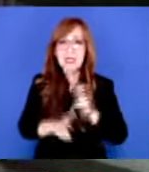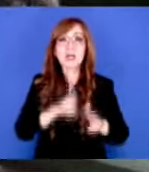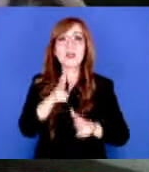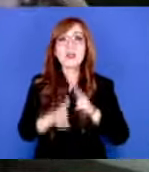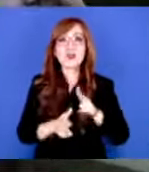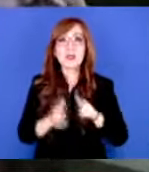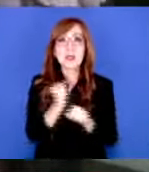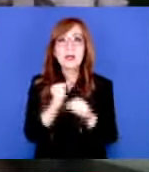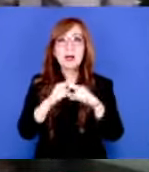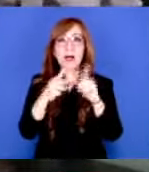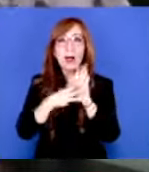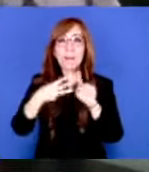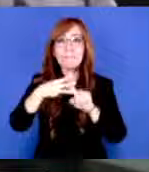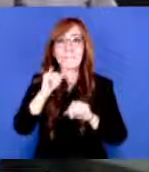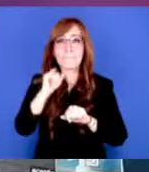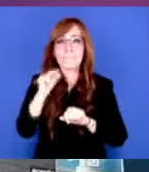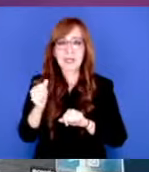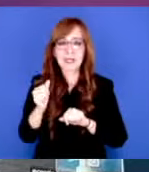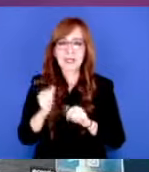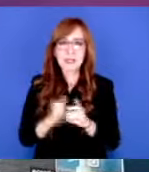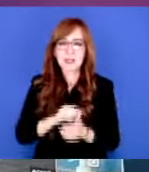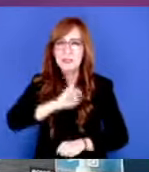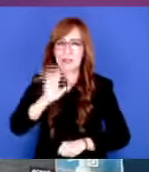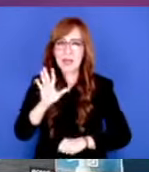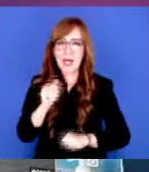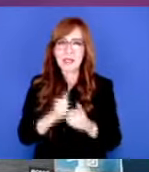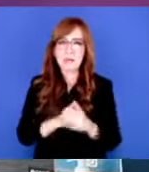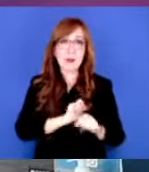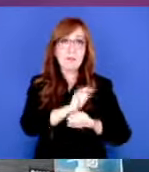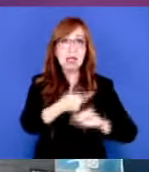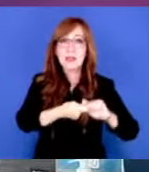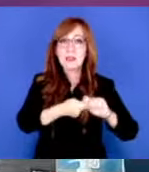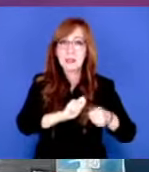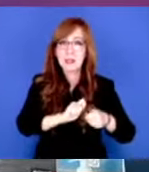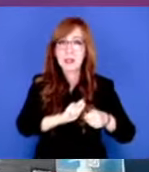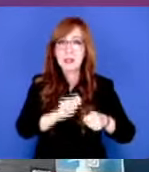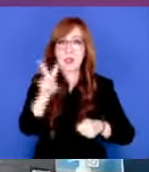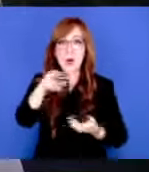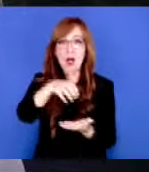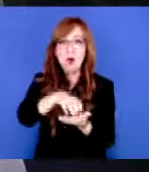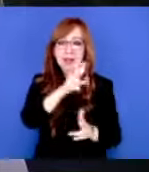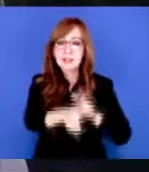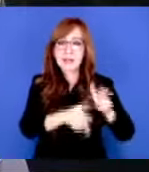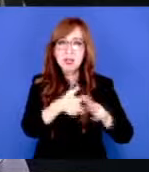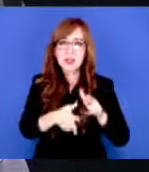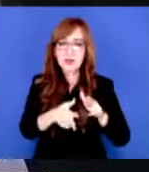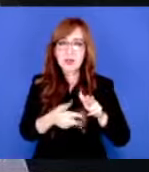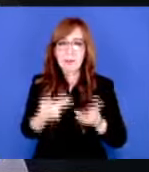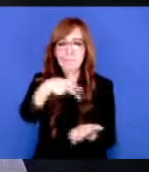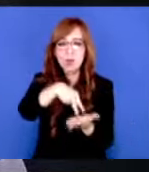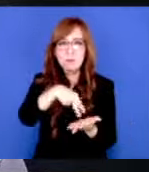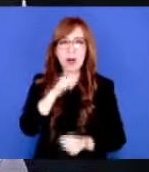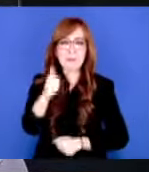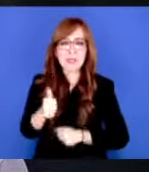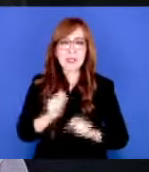Jakarta Pusat selain pembelian tiket KA di Stasiun Gambir dan Stasiun Pasar Senen calon penumpang juga bisa melakukan pembelian